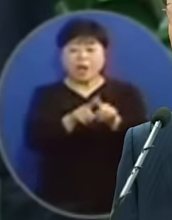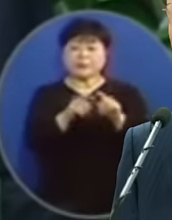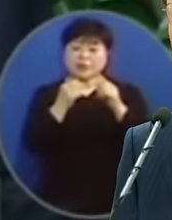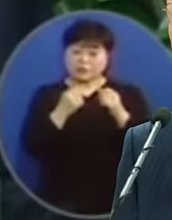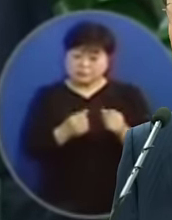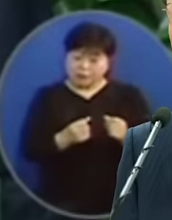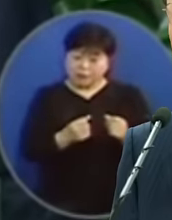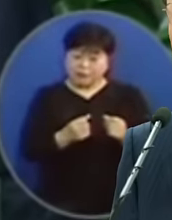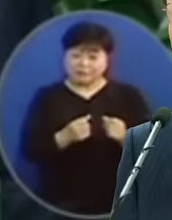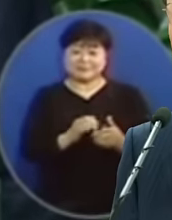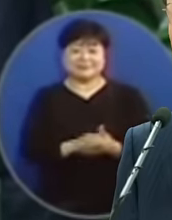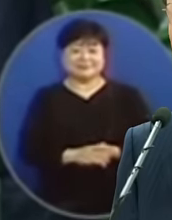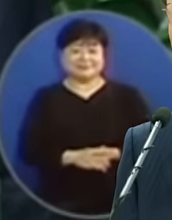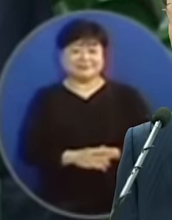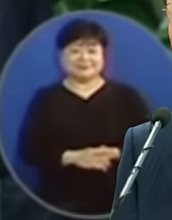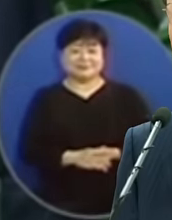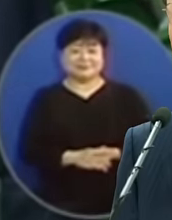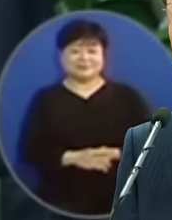계신다.